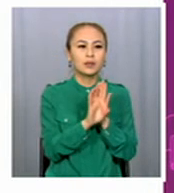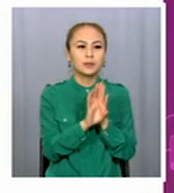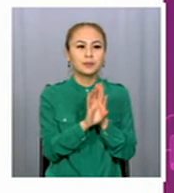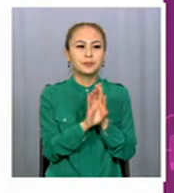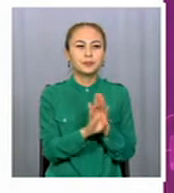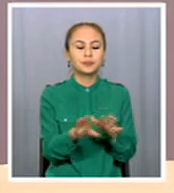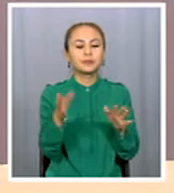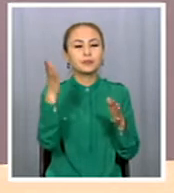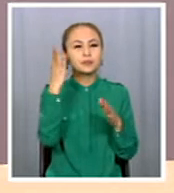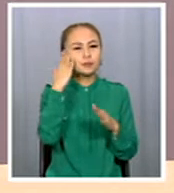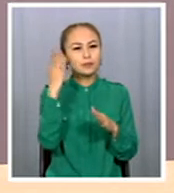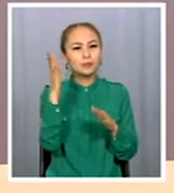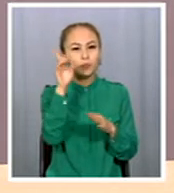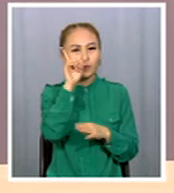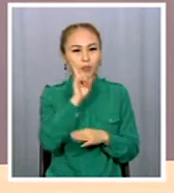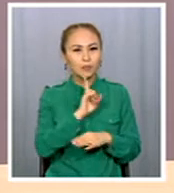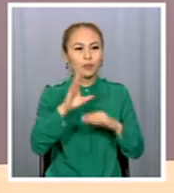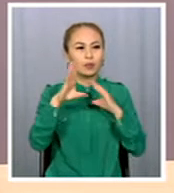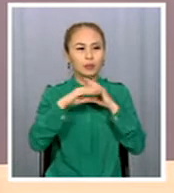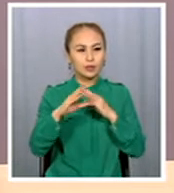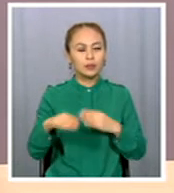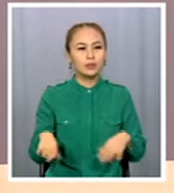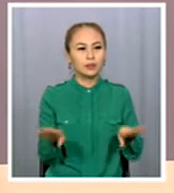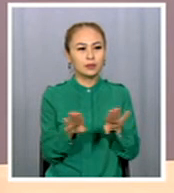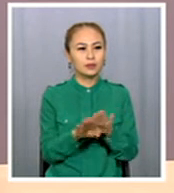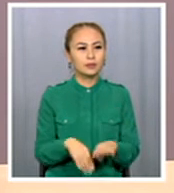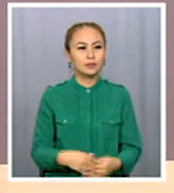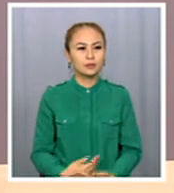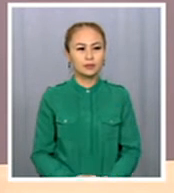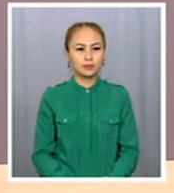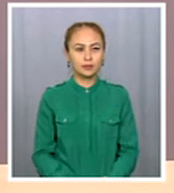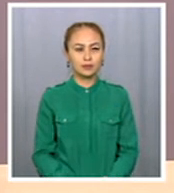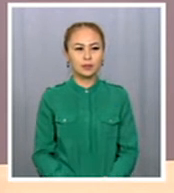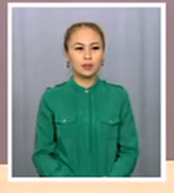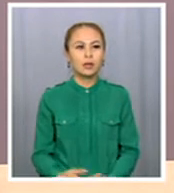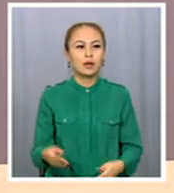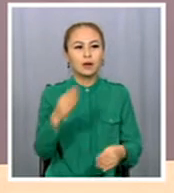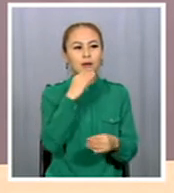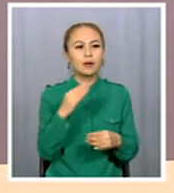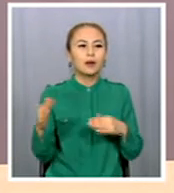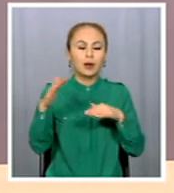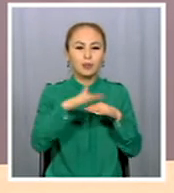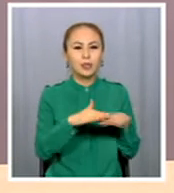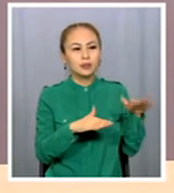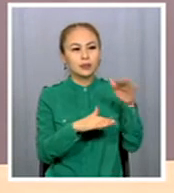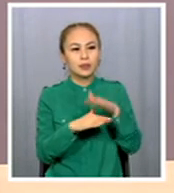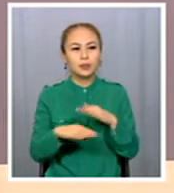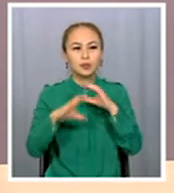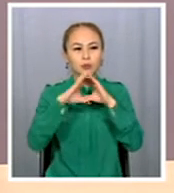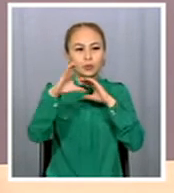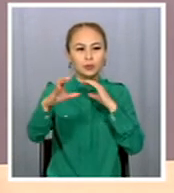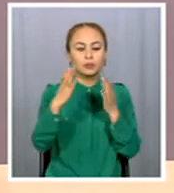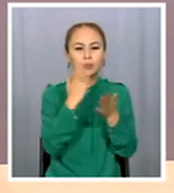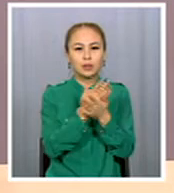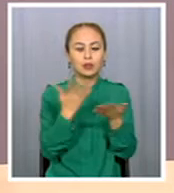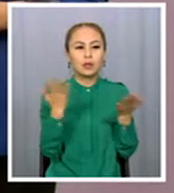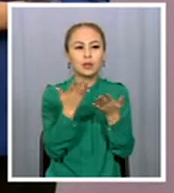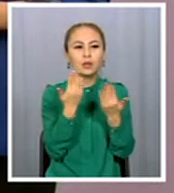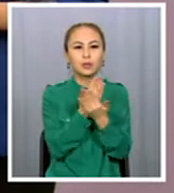жұмсақ төсегім, домаланып өсемін, қабат-қабат тоным бар, қалай оны